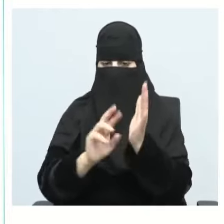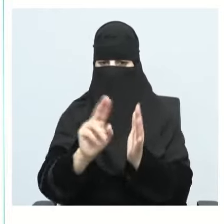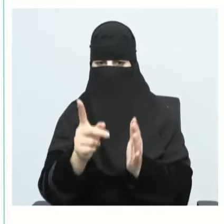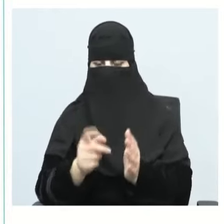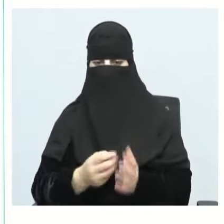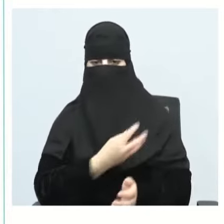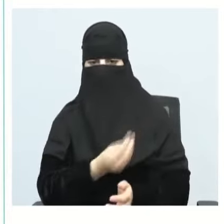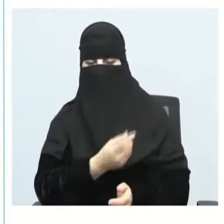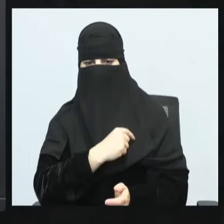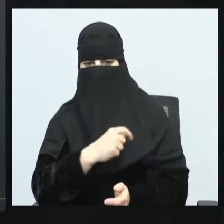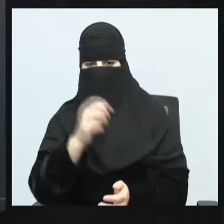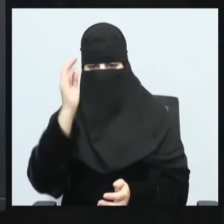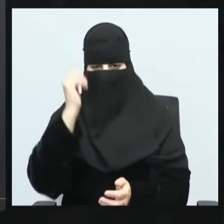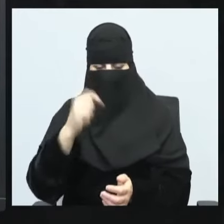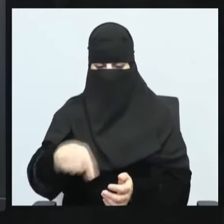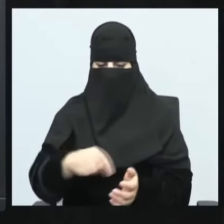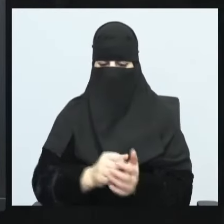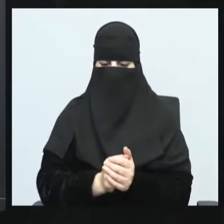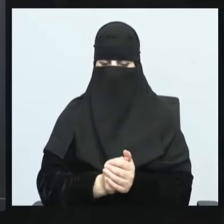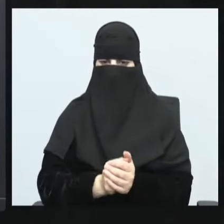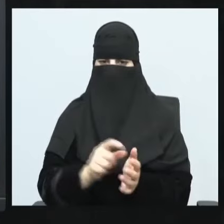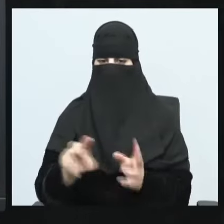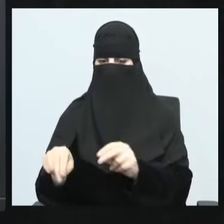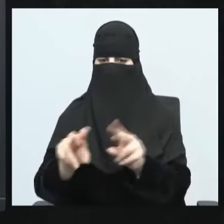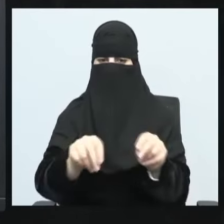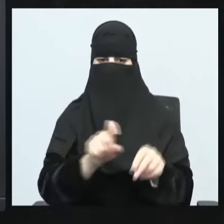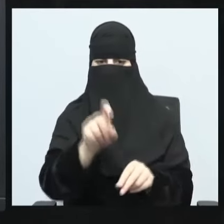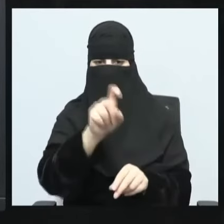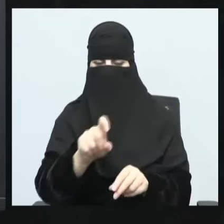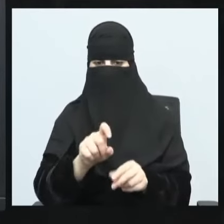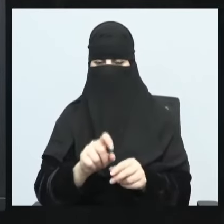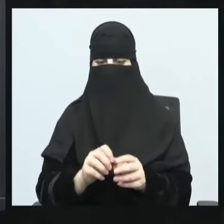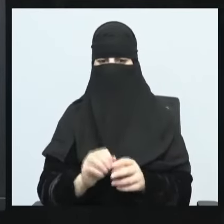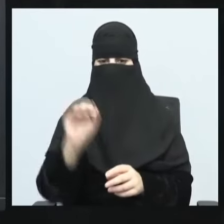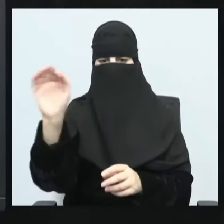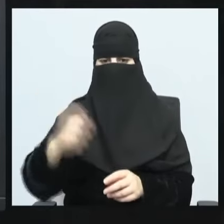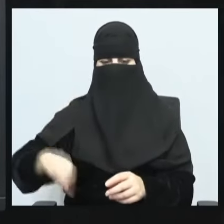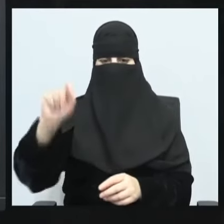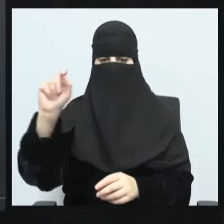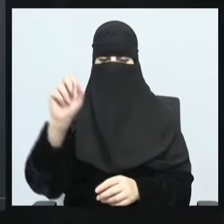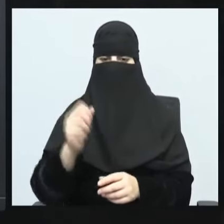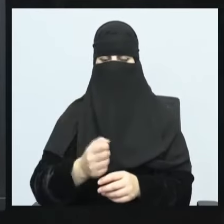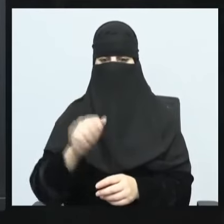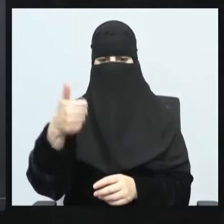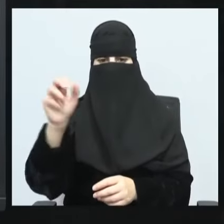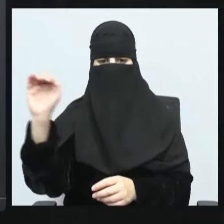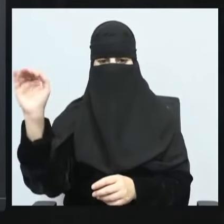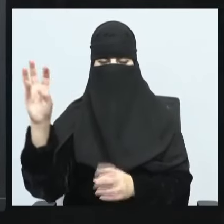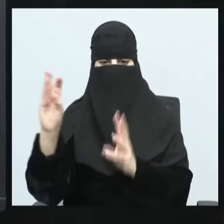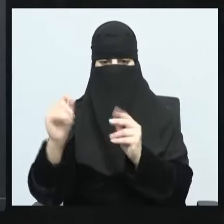عزيزي الطالب هذا دائما اذا جاك مثل هذا المسائل سواء كانت تحارب ثبت حرب